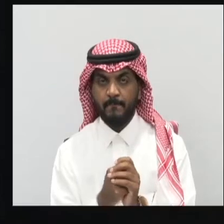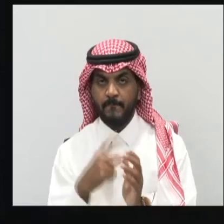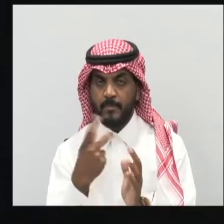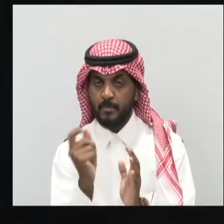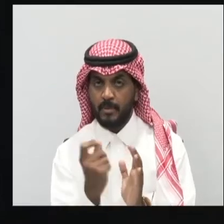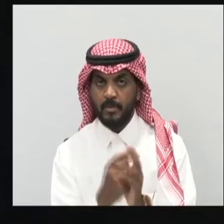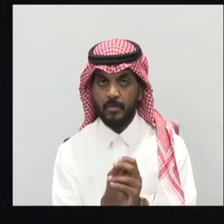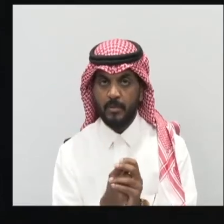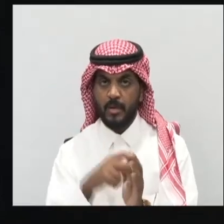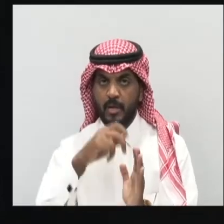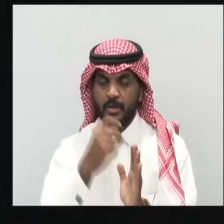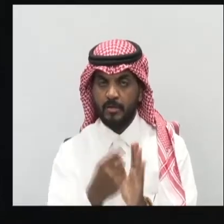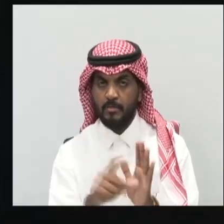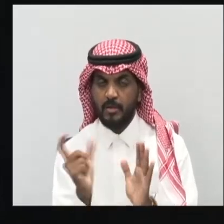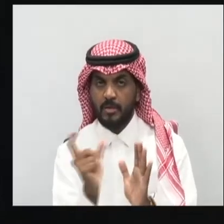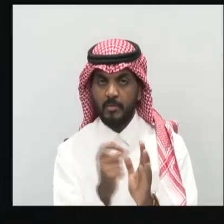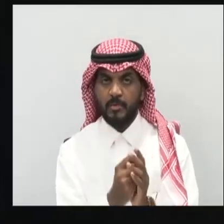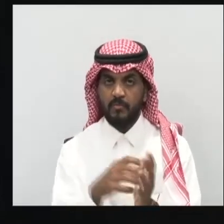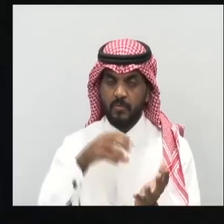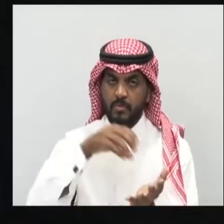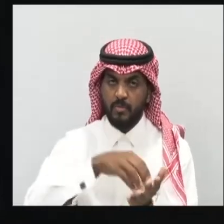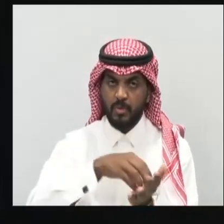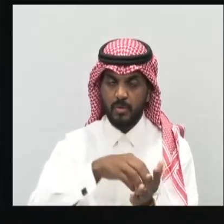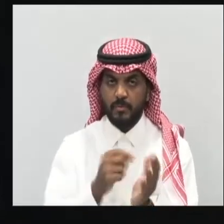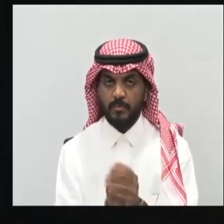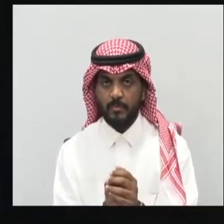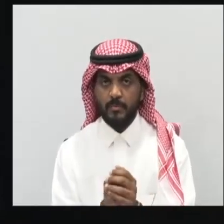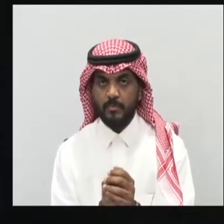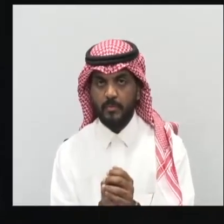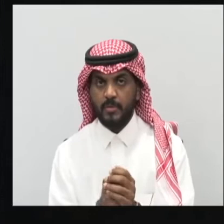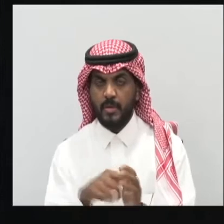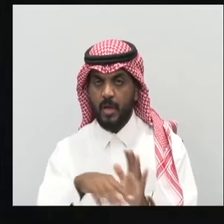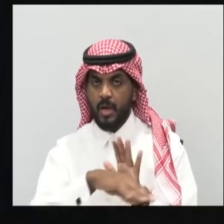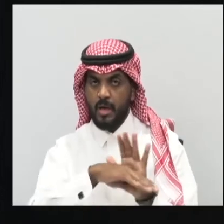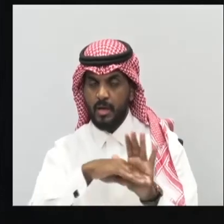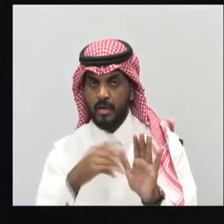بطريقة صحيحة، أكتب الكلمات في مكانها المناسب، تكون على